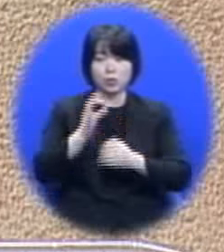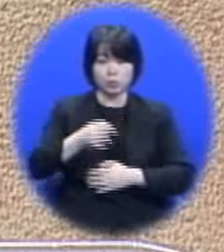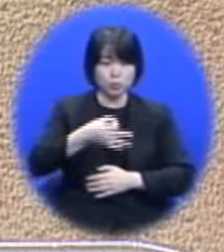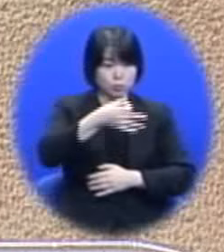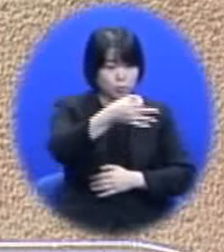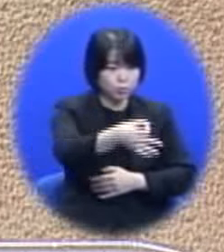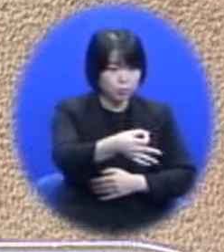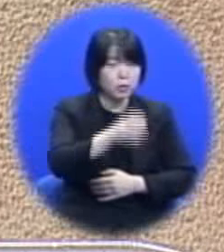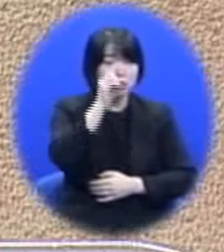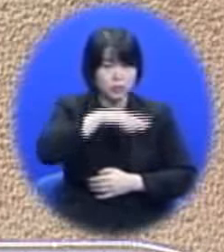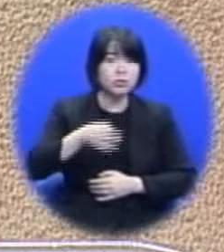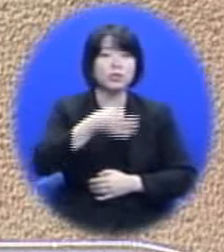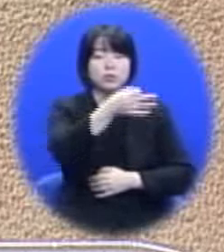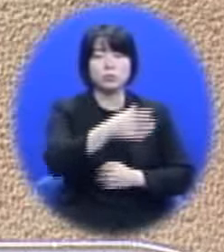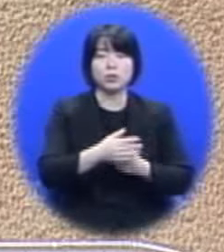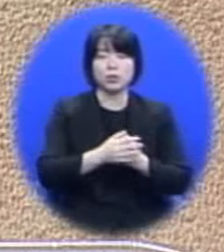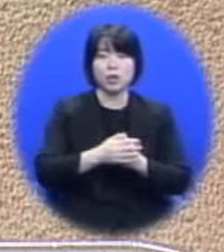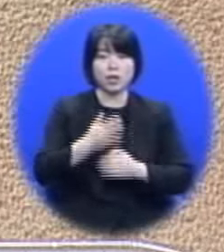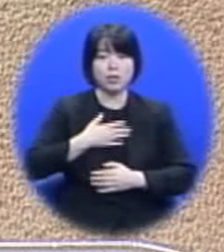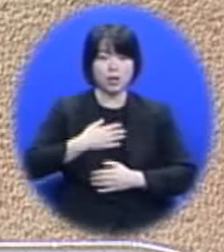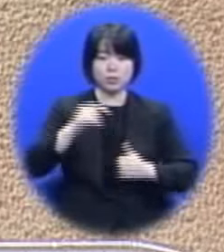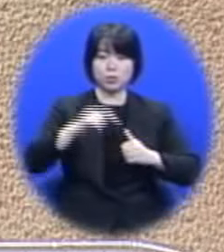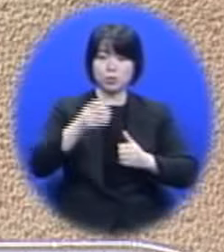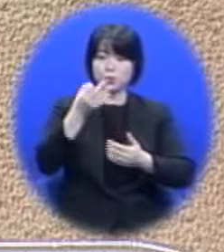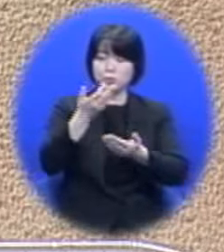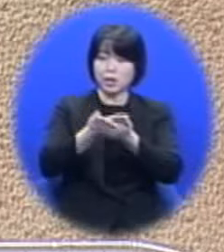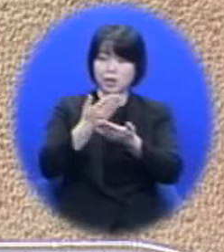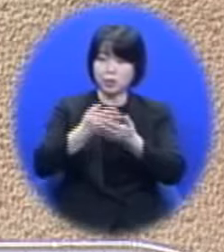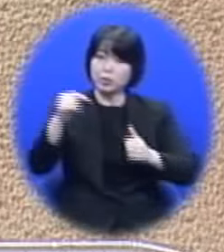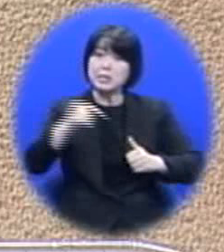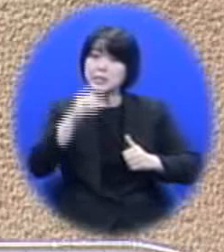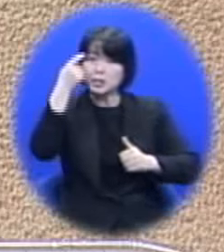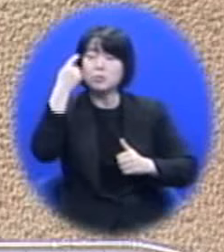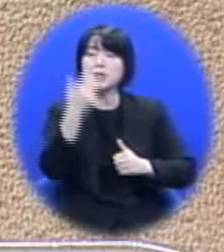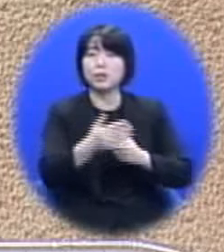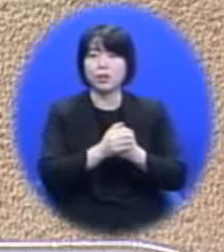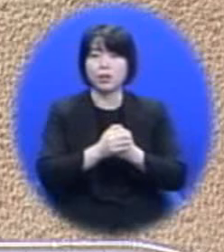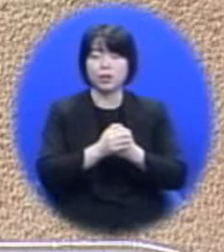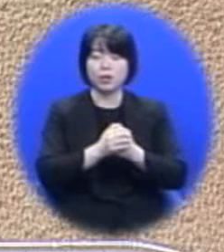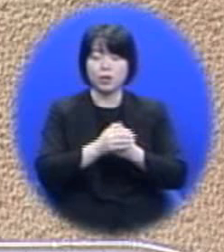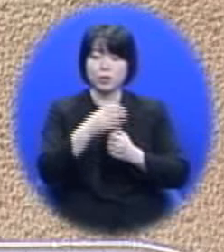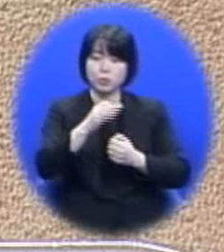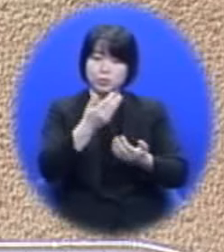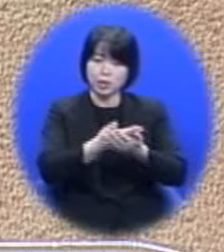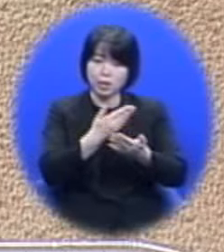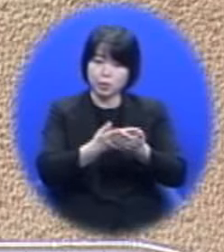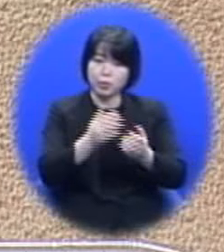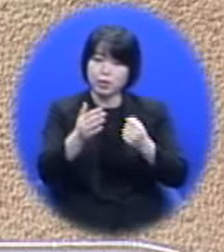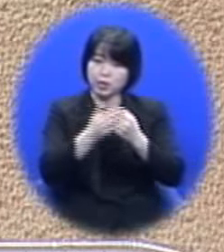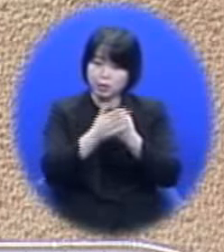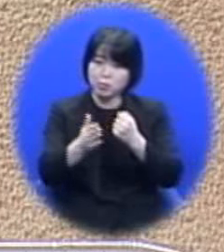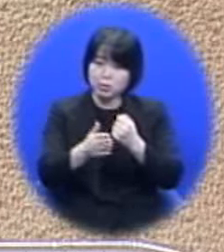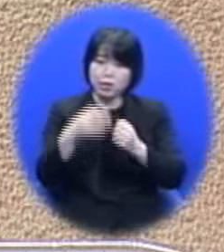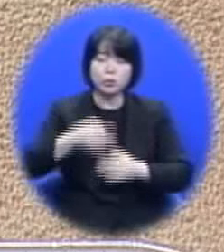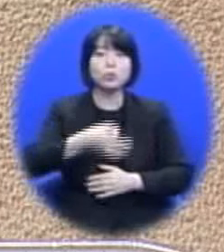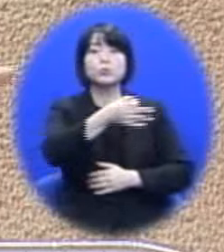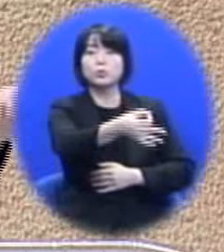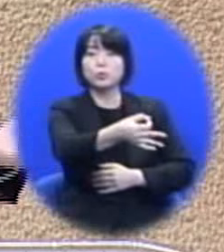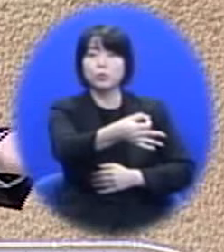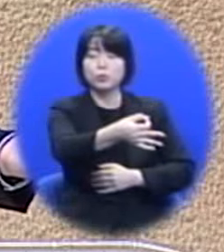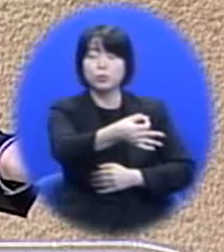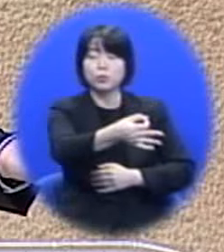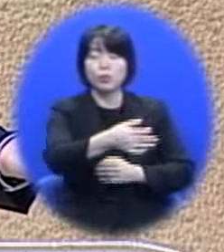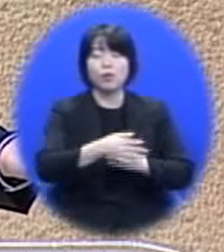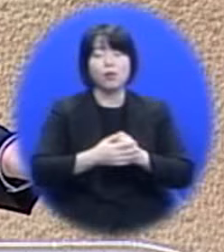그냥 주지. 뭘 돈을 달라고 하세요. 그리고 돈을 달라고 했으니 드릴게요. 하나님이 꼭